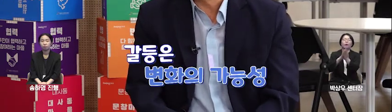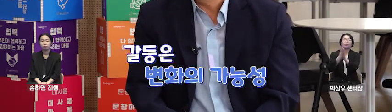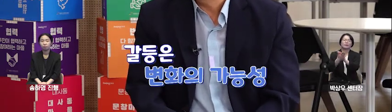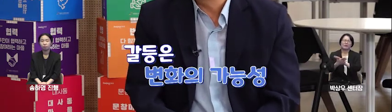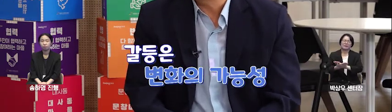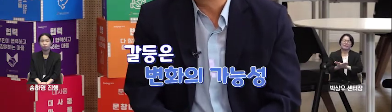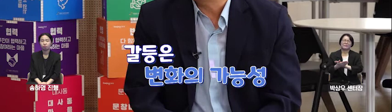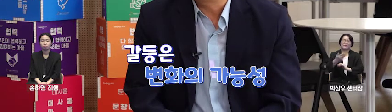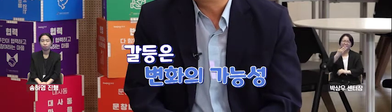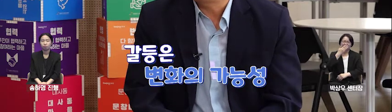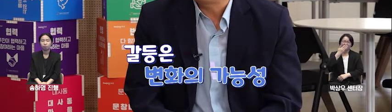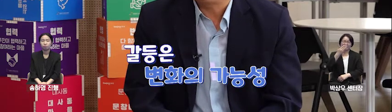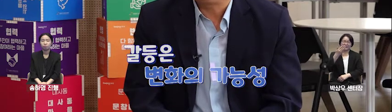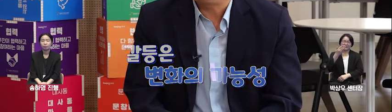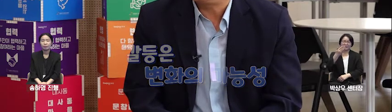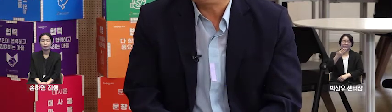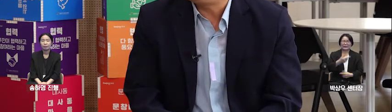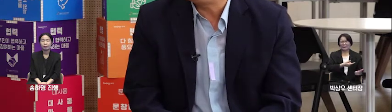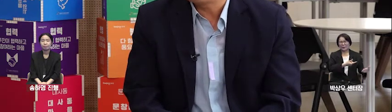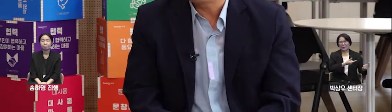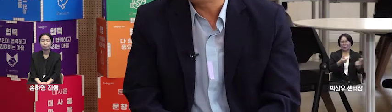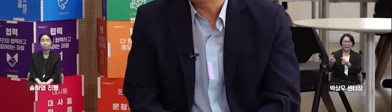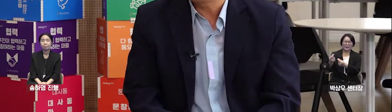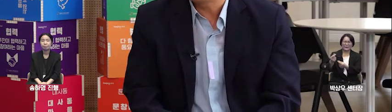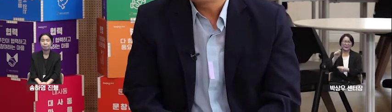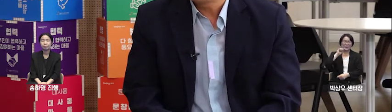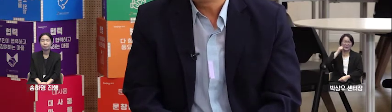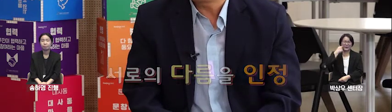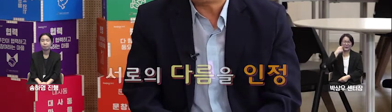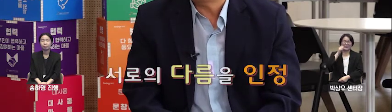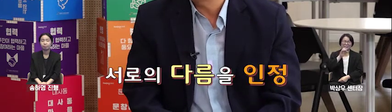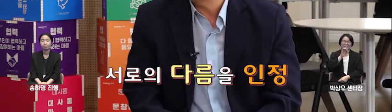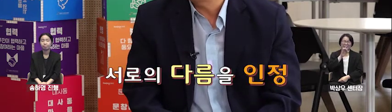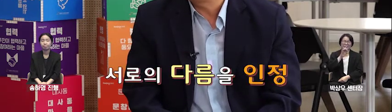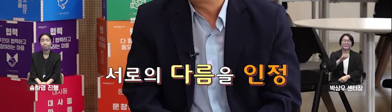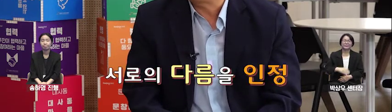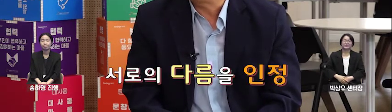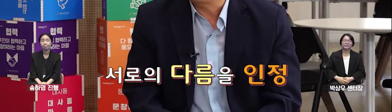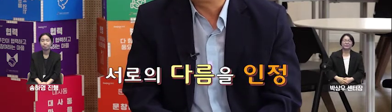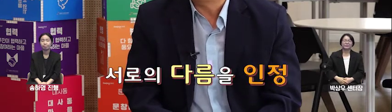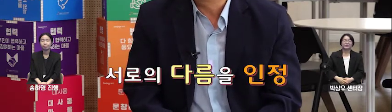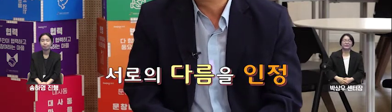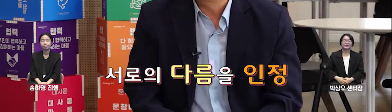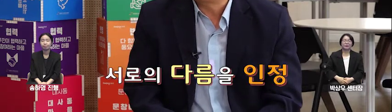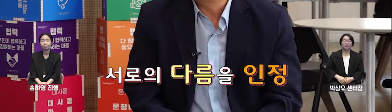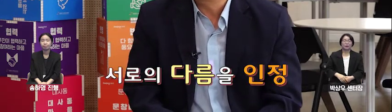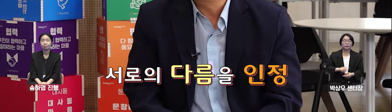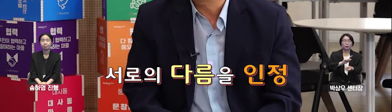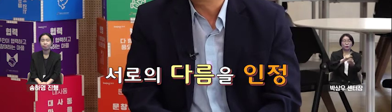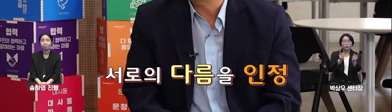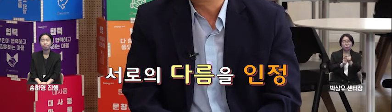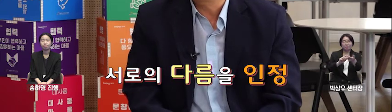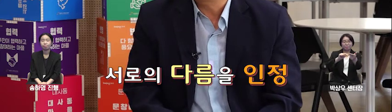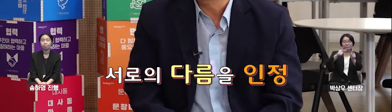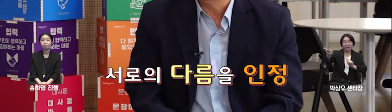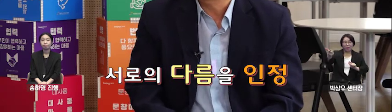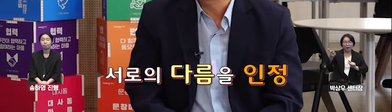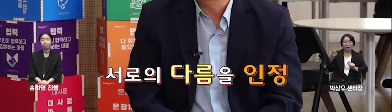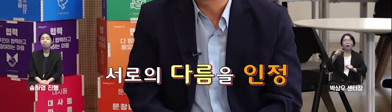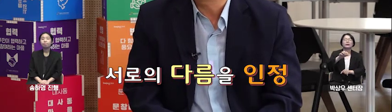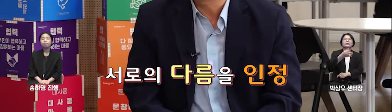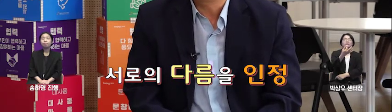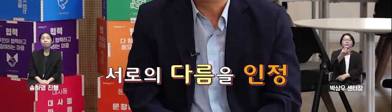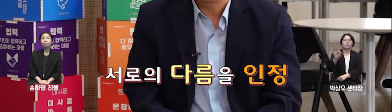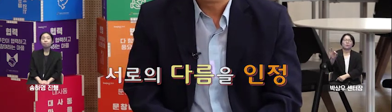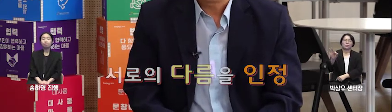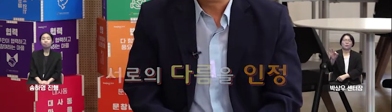다 같을 수는 없다라고 하는 그 아까 말씀드렸듯이 서로 다름을 인정하는 그런 관계를 다시 형성하는 것이 굉장히 필요하다고